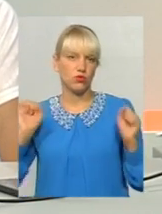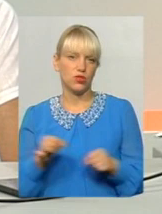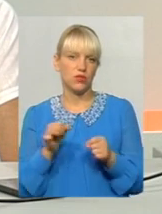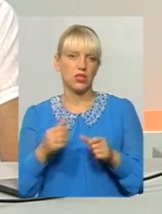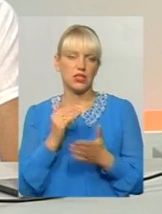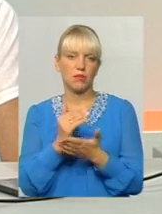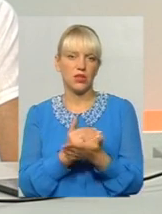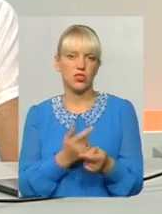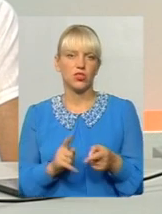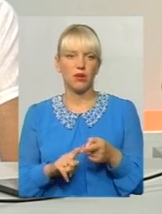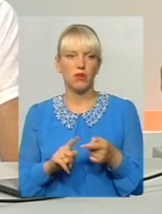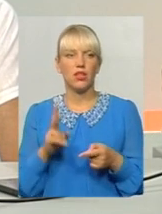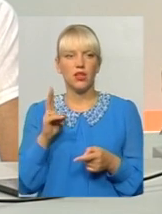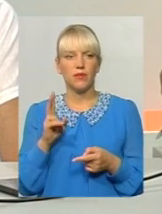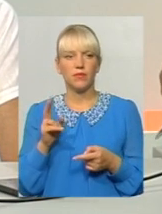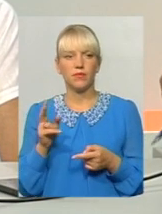виміряти швидкість, але